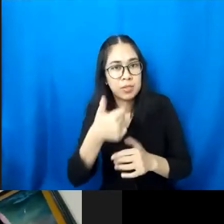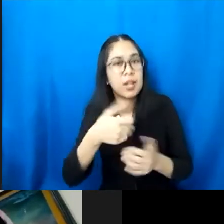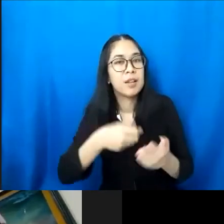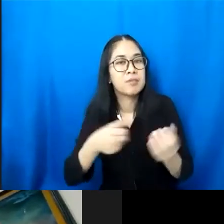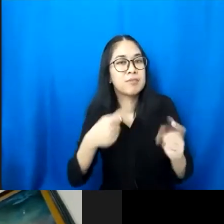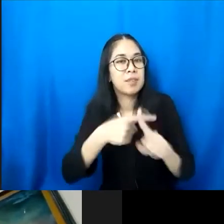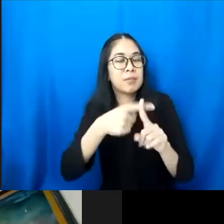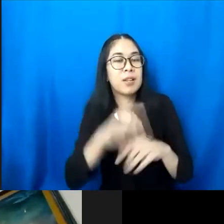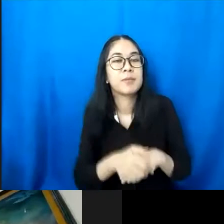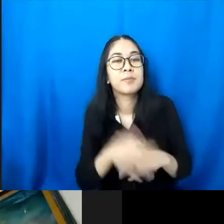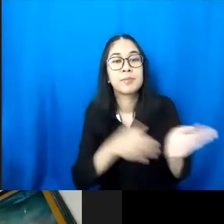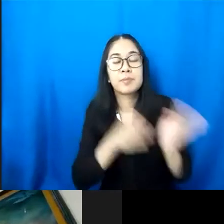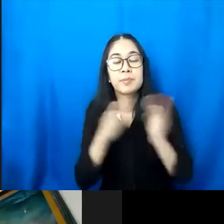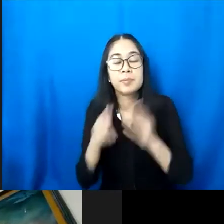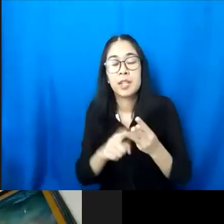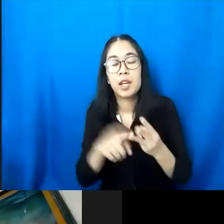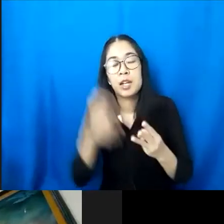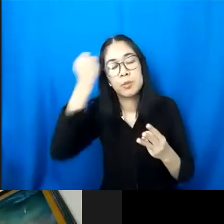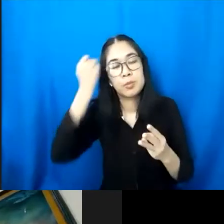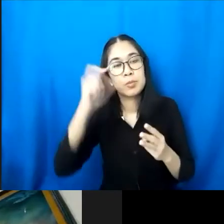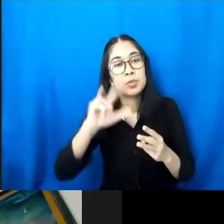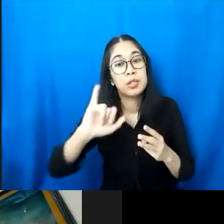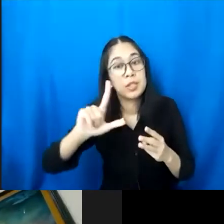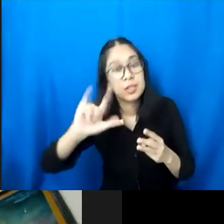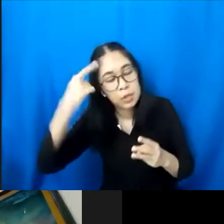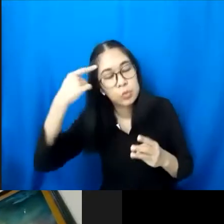Ibu Lili untuk BKKBN,